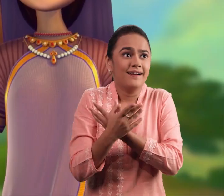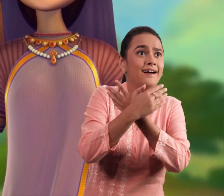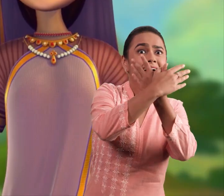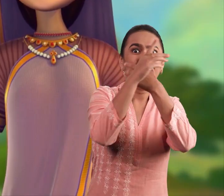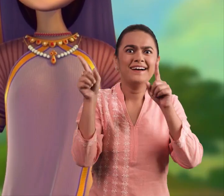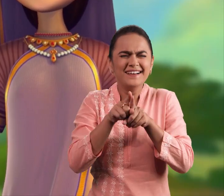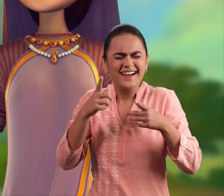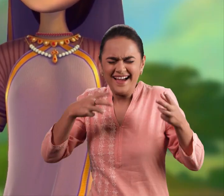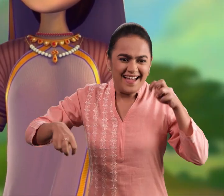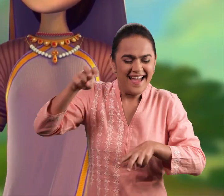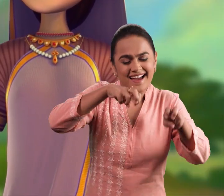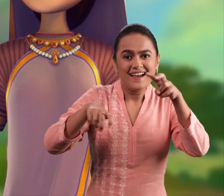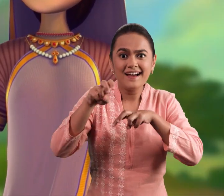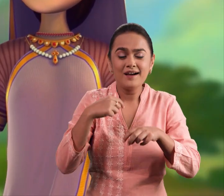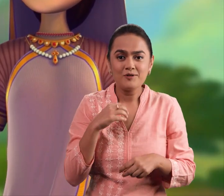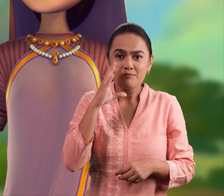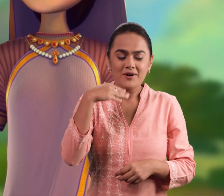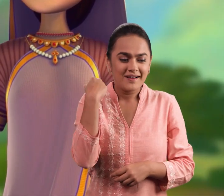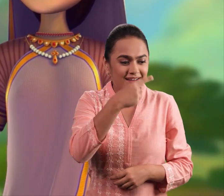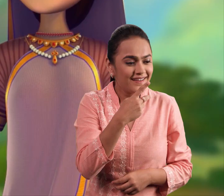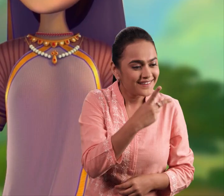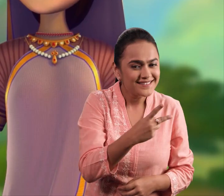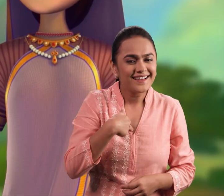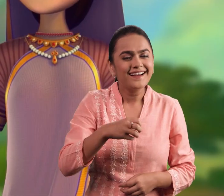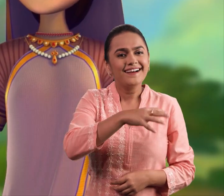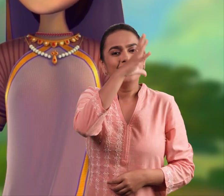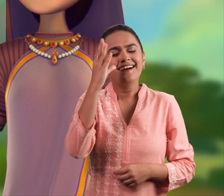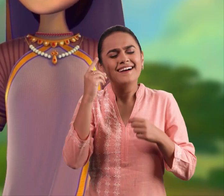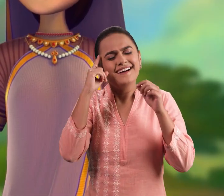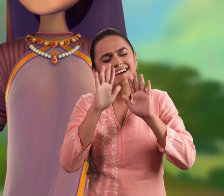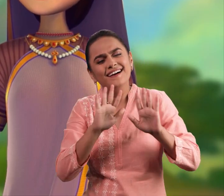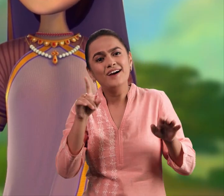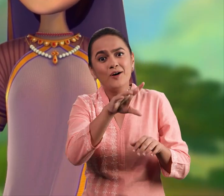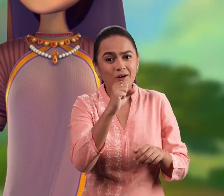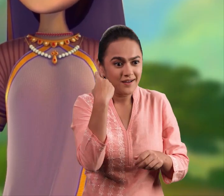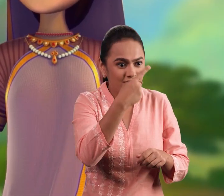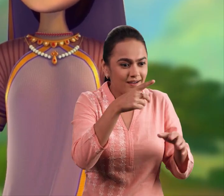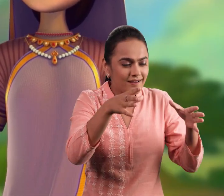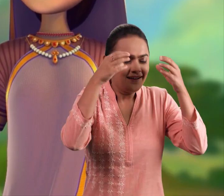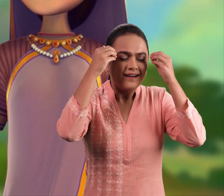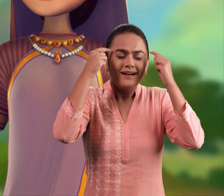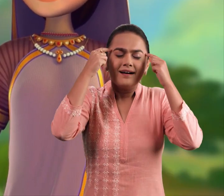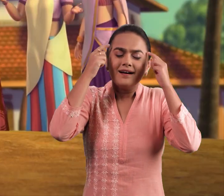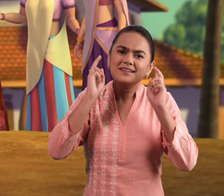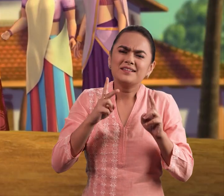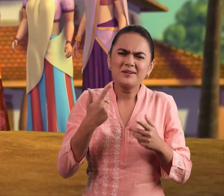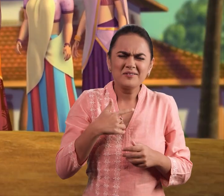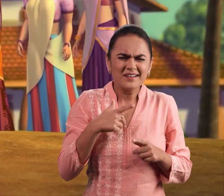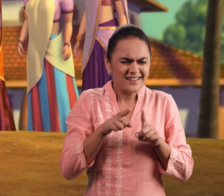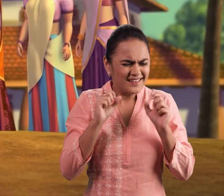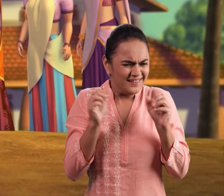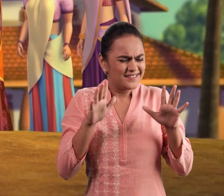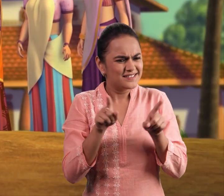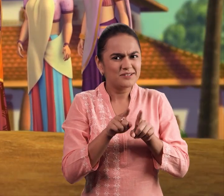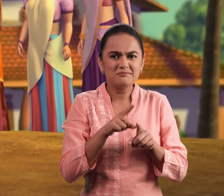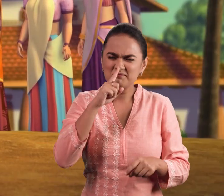नाच उठते हैं। सुबह उसे देख लूं तो मेरा दिन बन जाता है। दिन भर उसकी मोहिनी सूरत मुझ पर छाई रहती है। पता नहीं ये कैसा चमत्कार है। चंपा